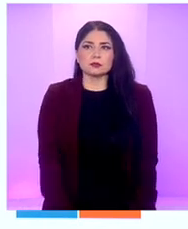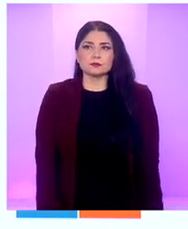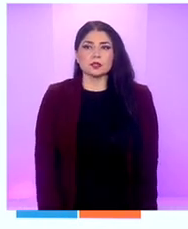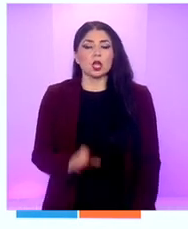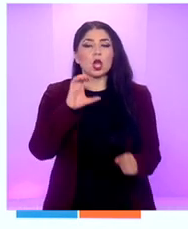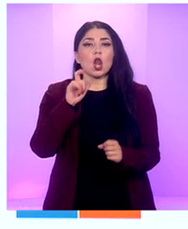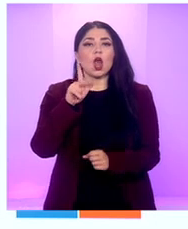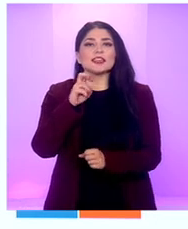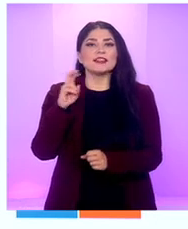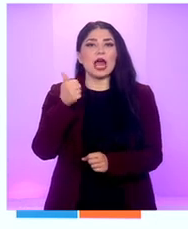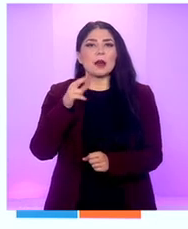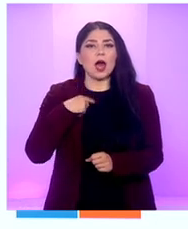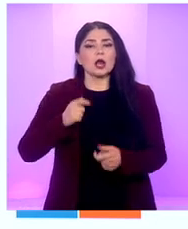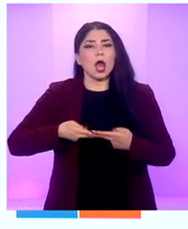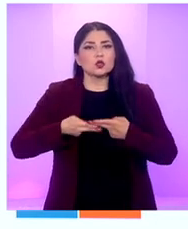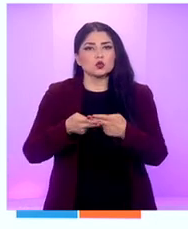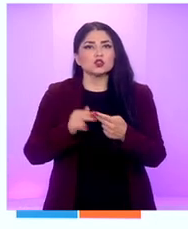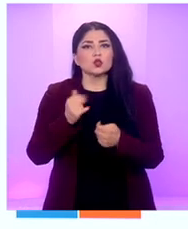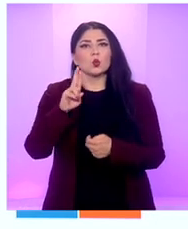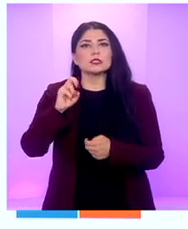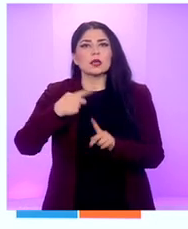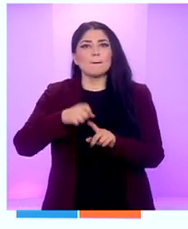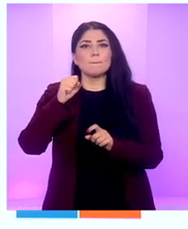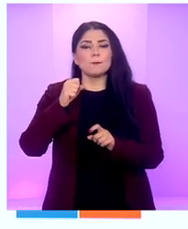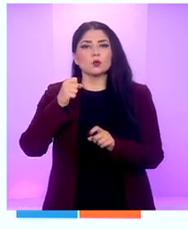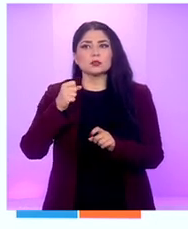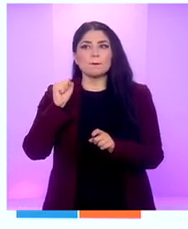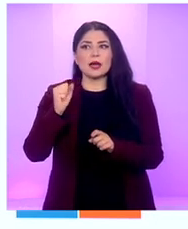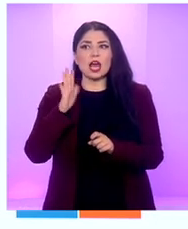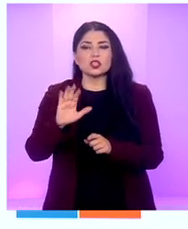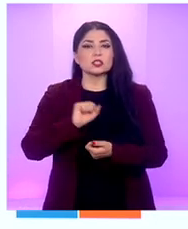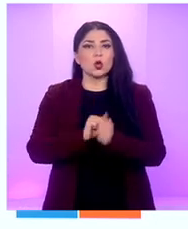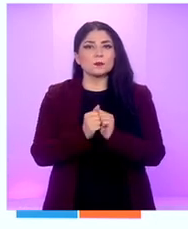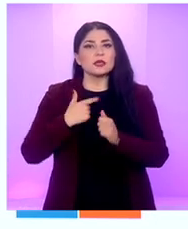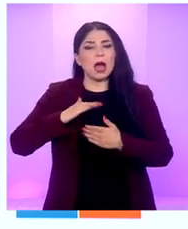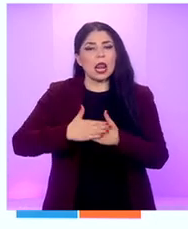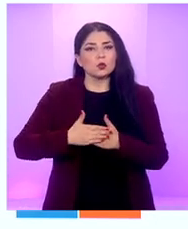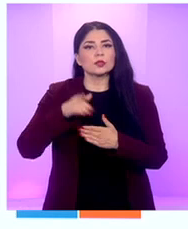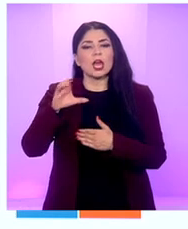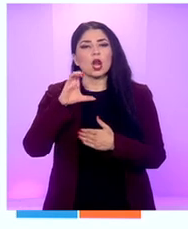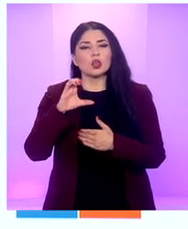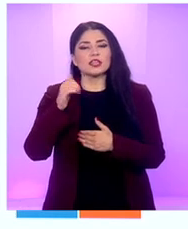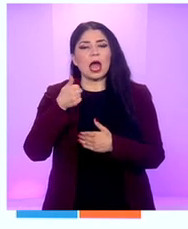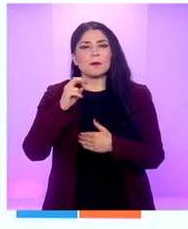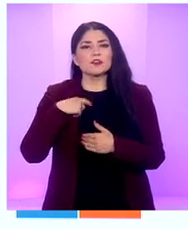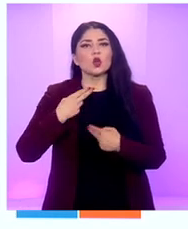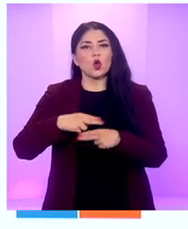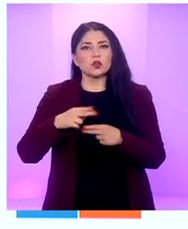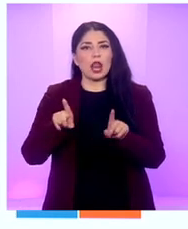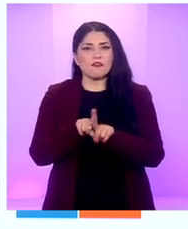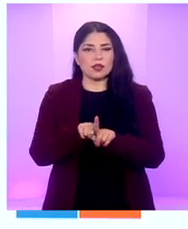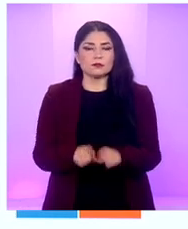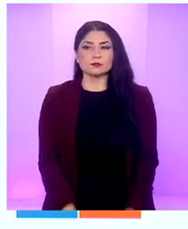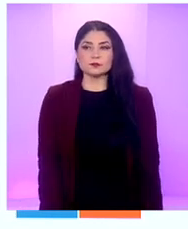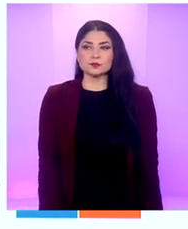toată susținerea fermă și neechivocă au surplus în această luptă pe care o poartă suntem alături de ea și vom continua să să fiu în această